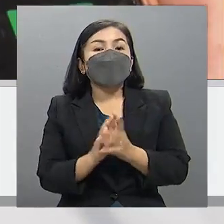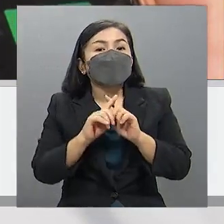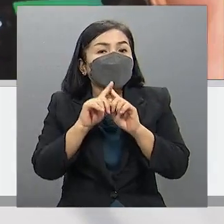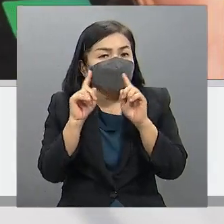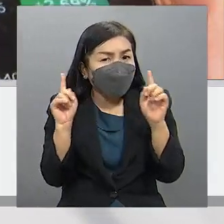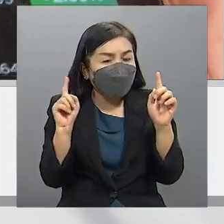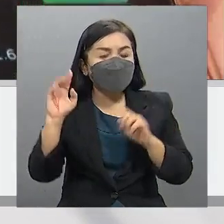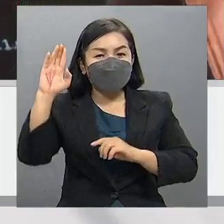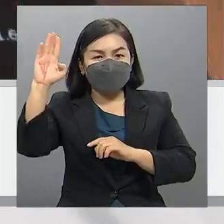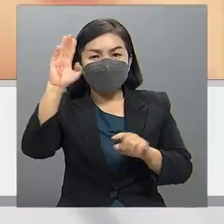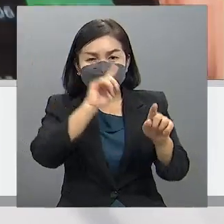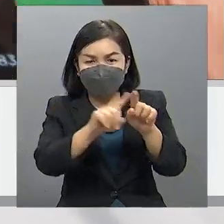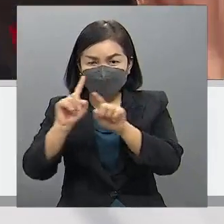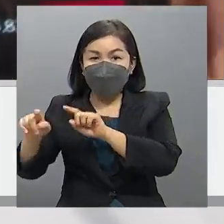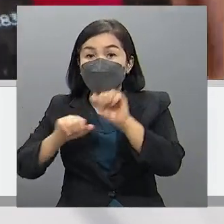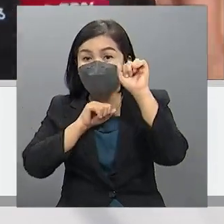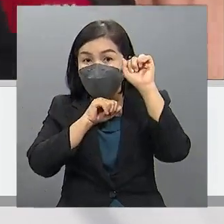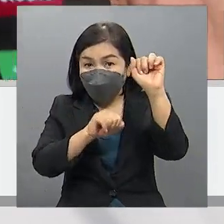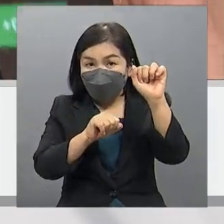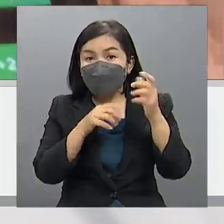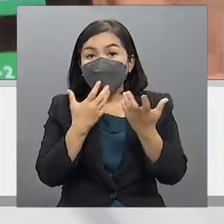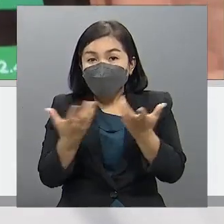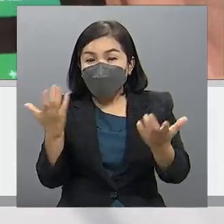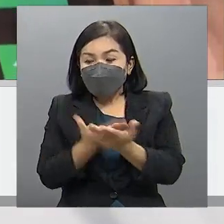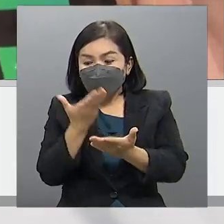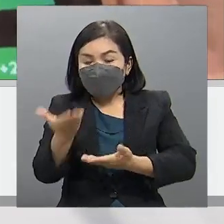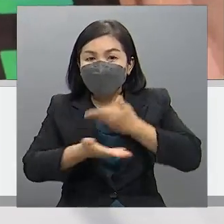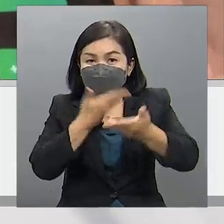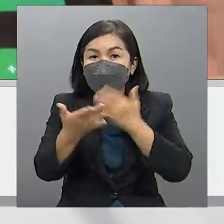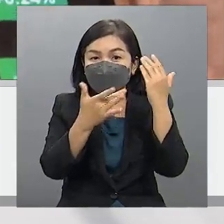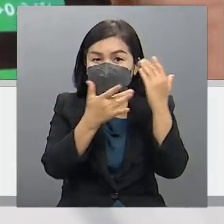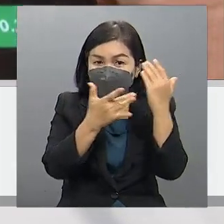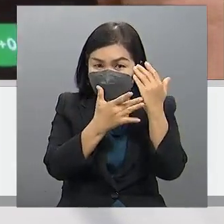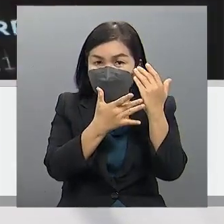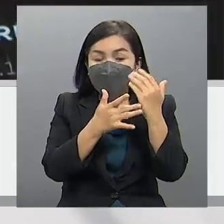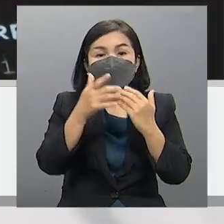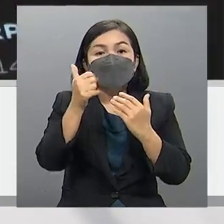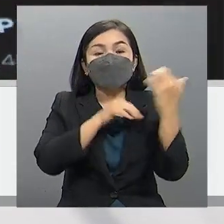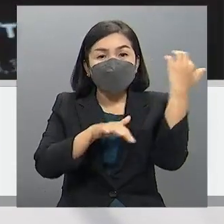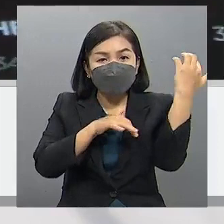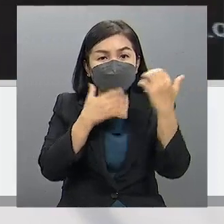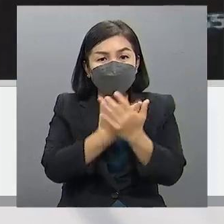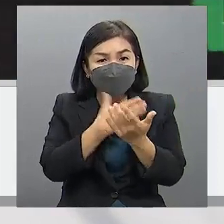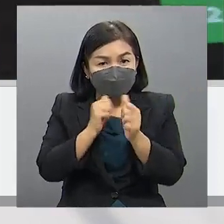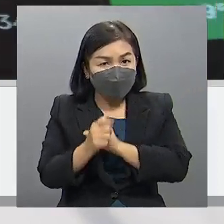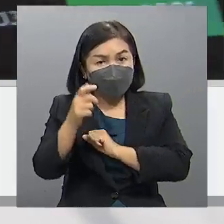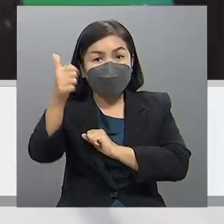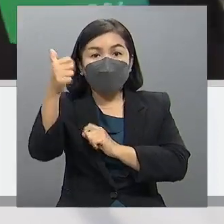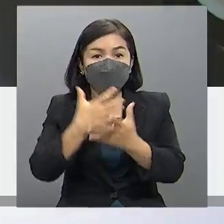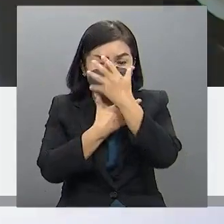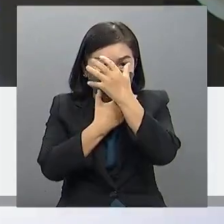ยักษ์ใหญ่ประกาศรับชำระค่าสินค้าแล้วก็บริการด้วยสินทรัพย์ดิจิตอลมันก็ยิ่งทำให้กระแสนั้นขอแรงขึ้นไปอีกค่ะ